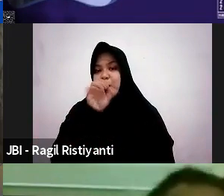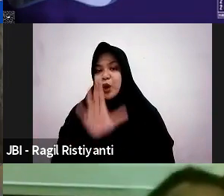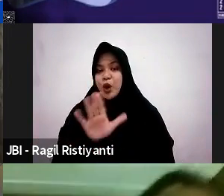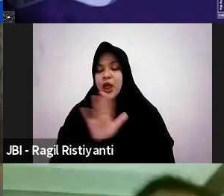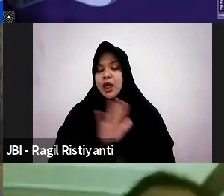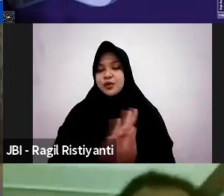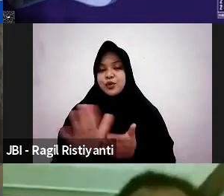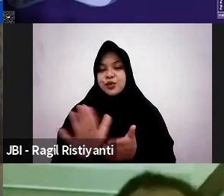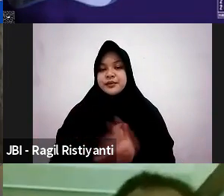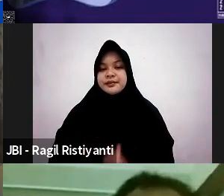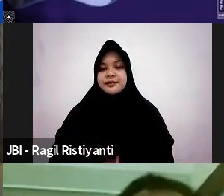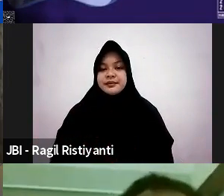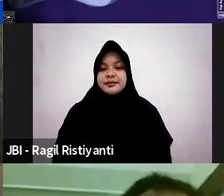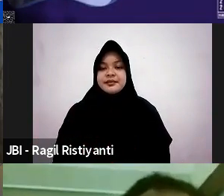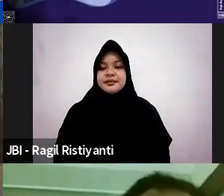panitia